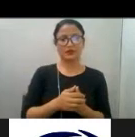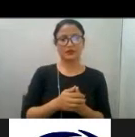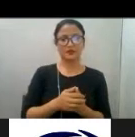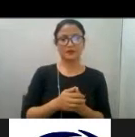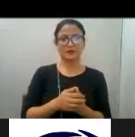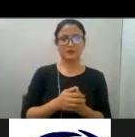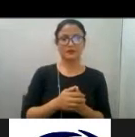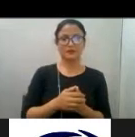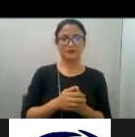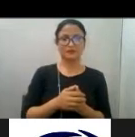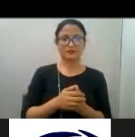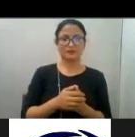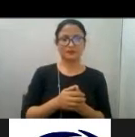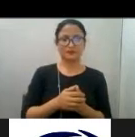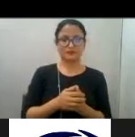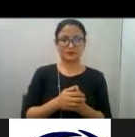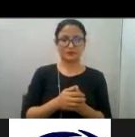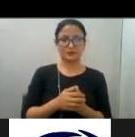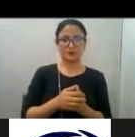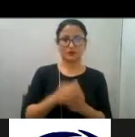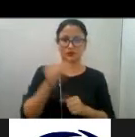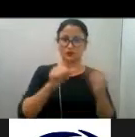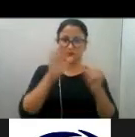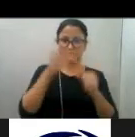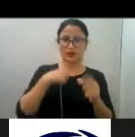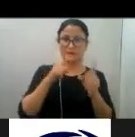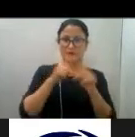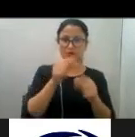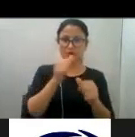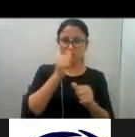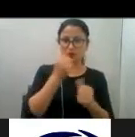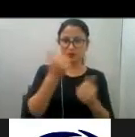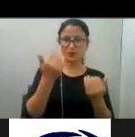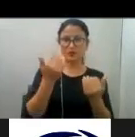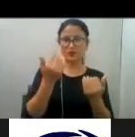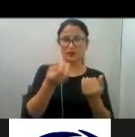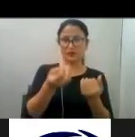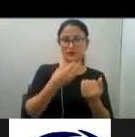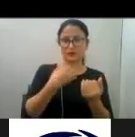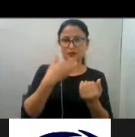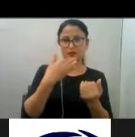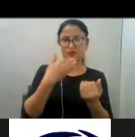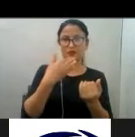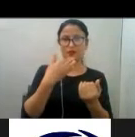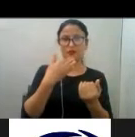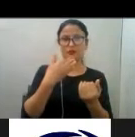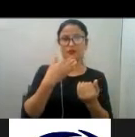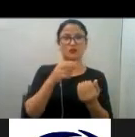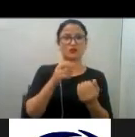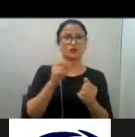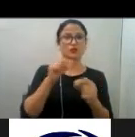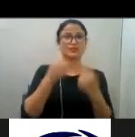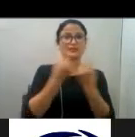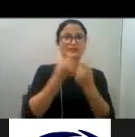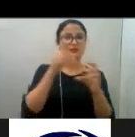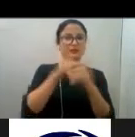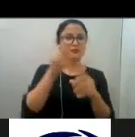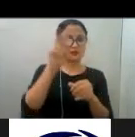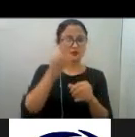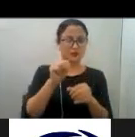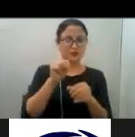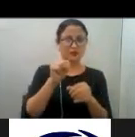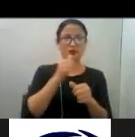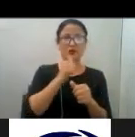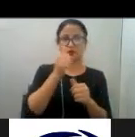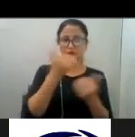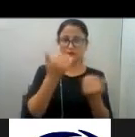कन्जिक्युटिभ रूपमा जो जो आउनुहुन्छ जसले हामीसँग अन्तर्वार्ता दिन हाम्रो एउटा त्यो इन्क्लुसन क्राइटेरियाभित्र परेकाहरूलाई अन्तर्वार्ता